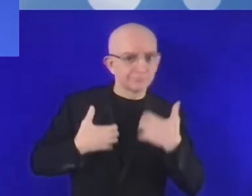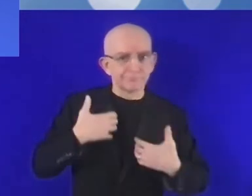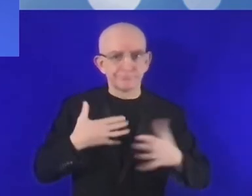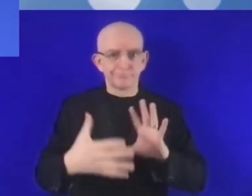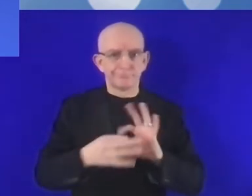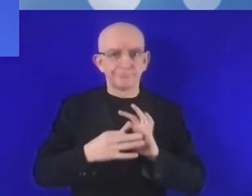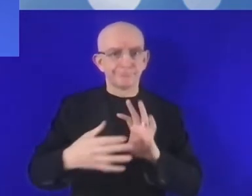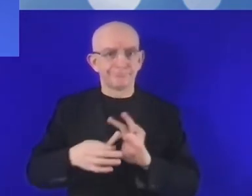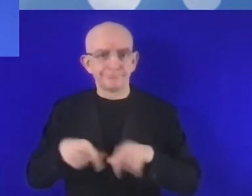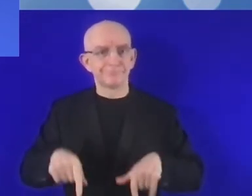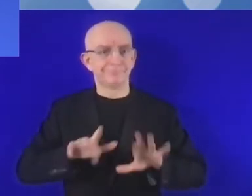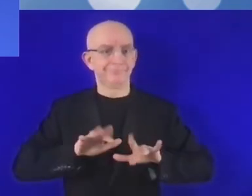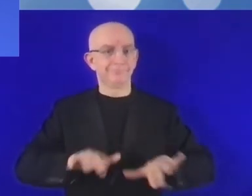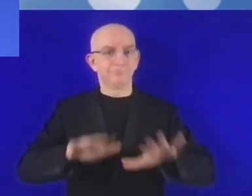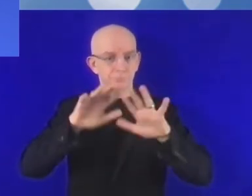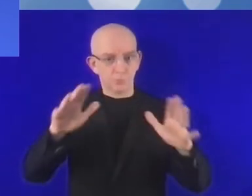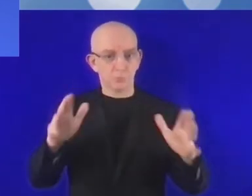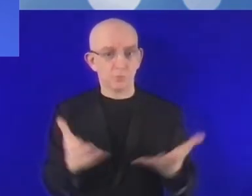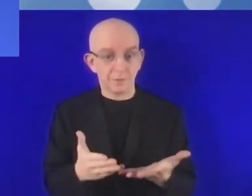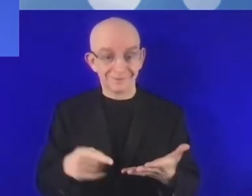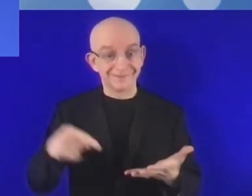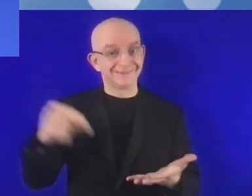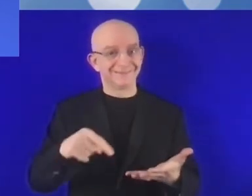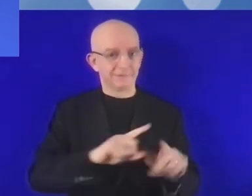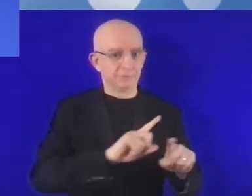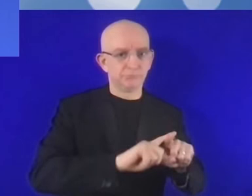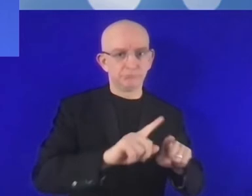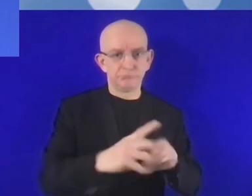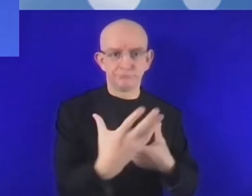منظمة المتحدة مولتي ستيك هولدر أبروتش.